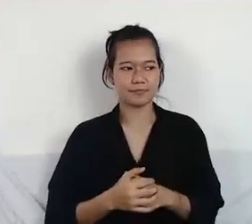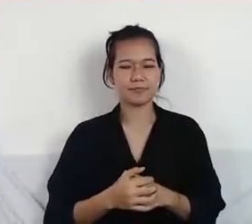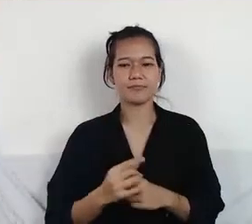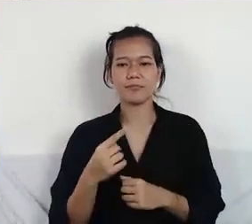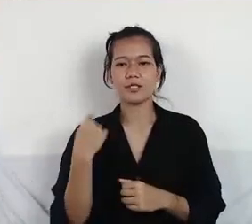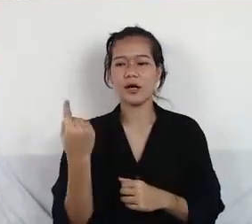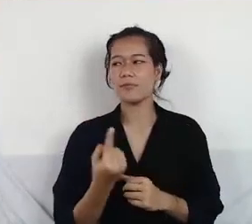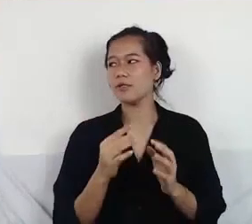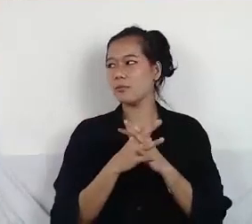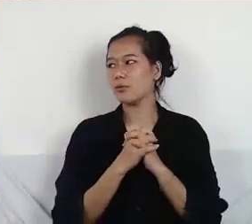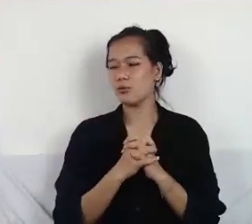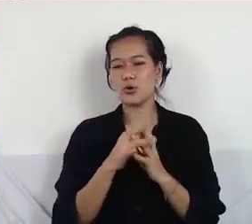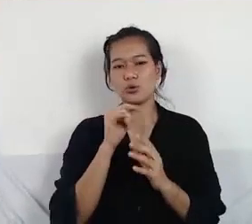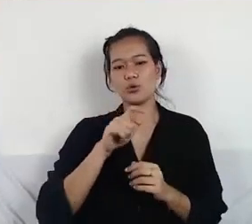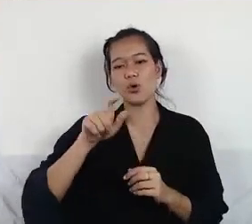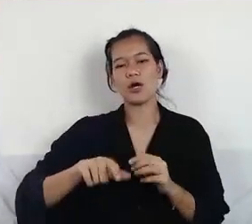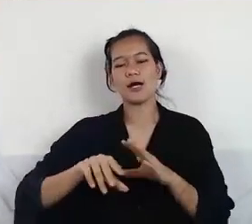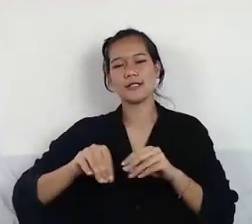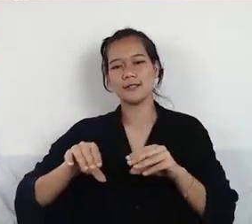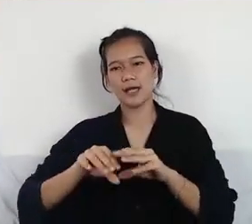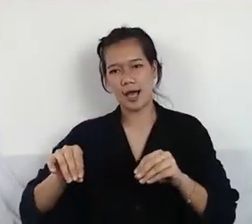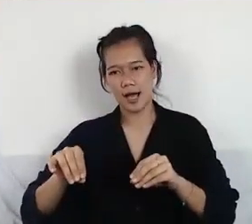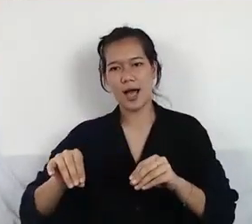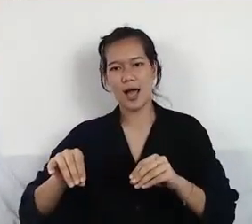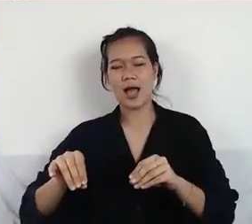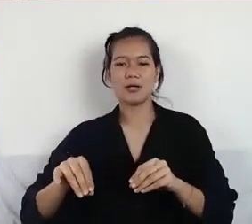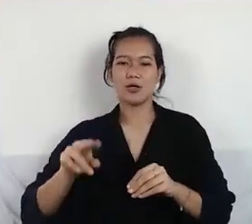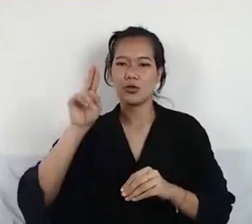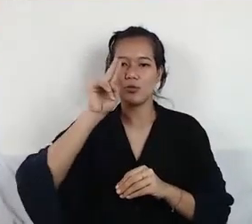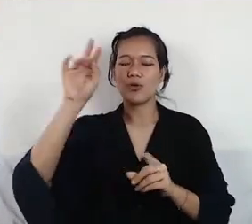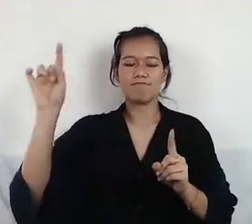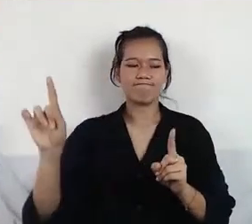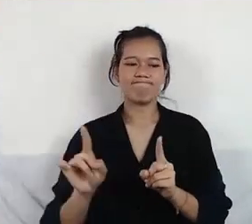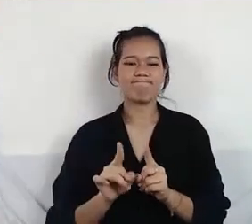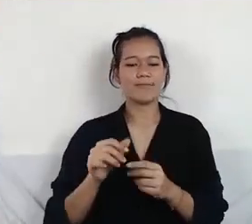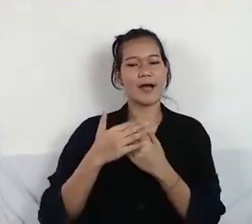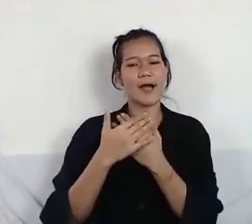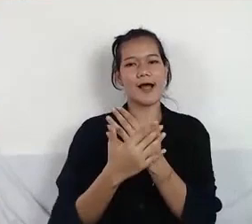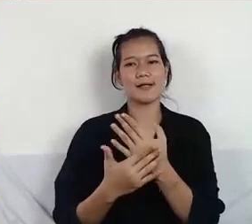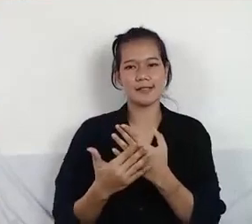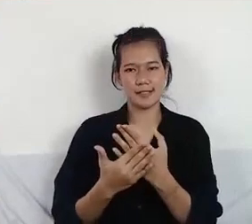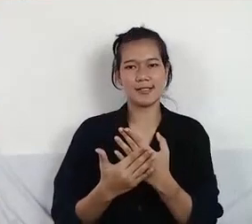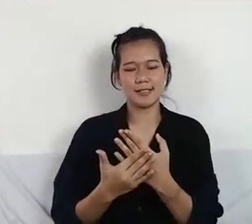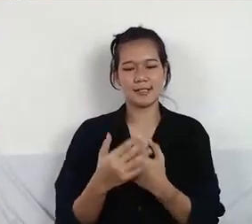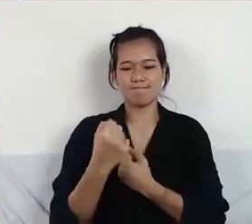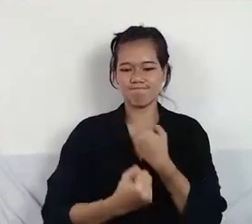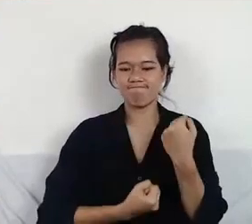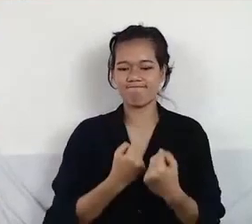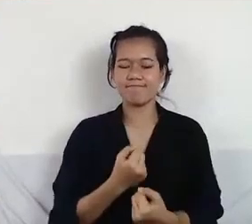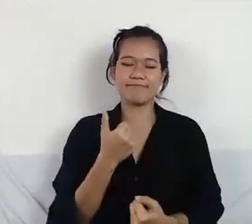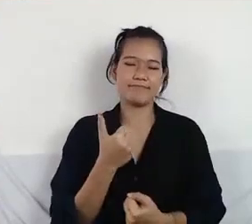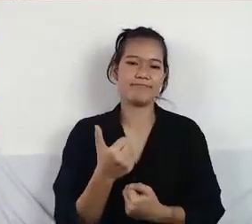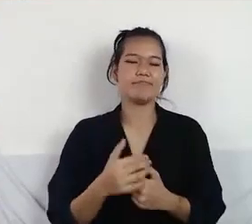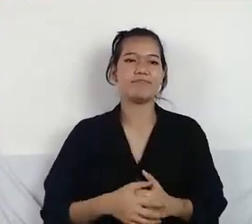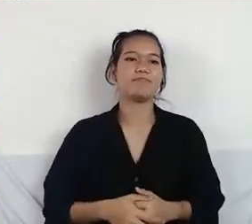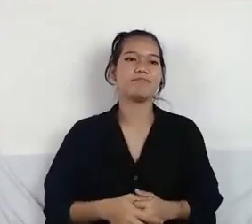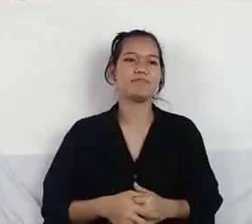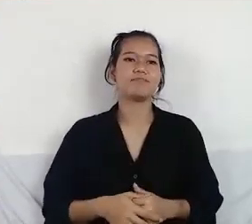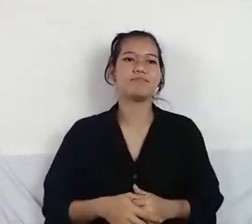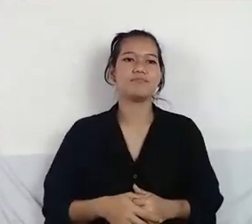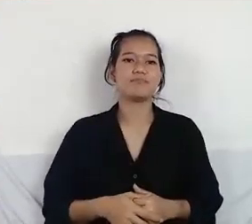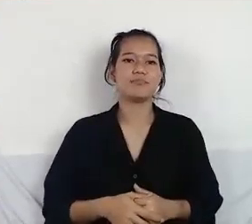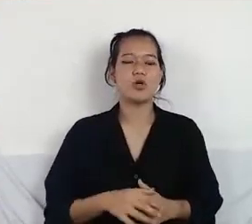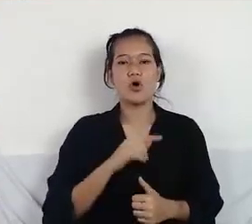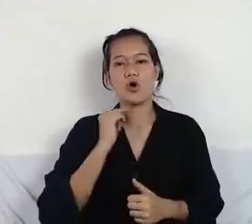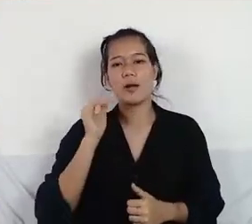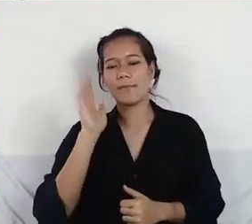Kami berdoa untuk para karyawan gereja, kasih karunia-Mu hadir ya Bapa untuk mereka dapat melakukan yang terbaik. Juga untuk para